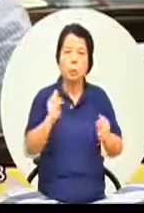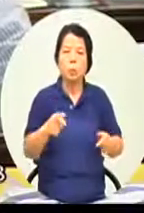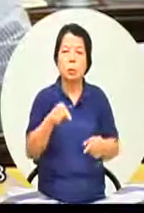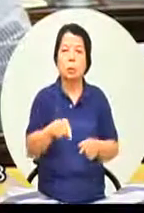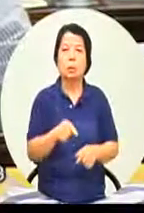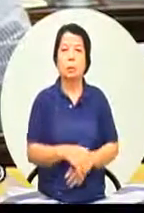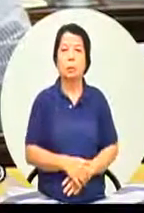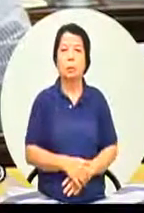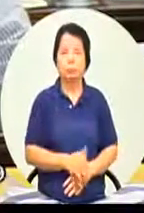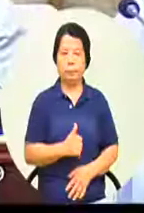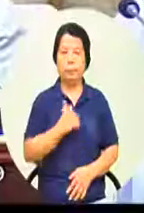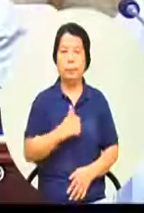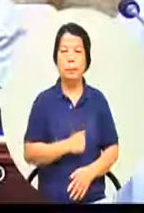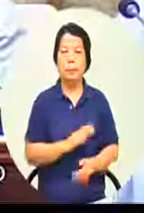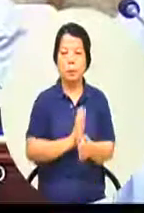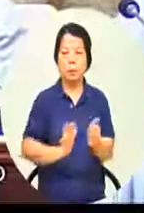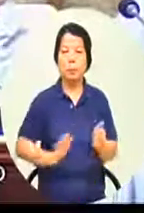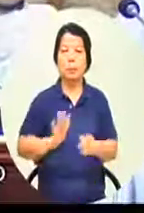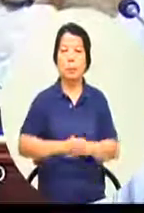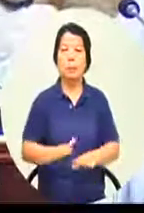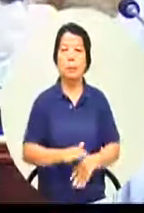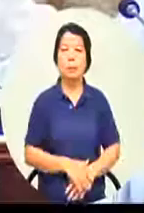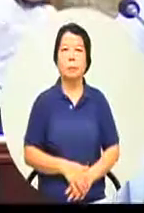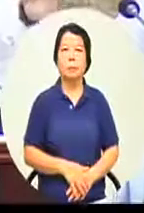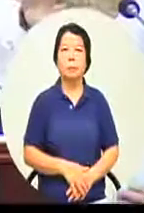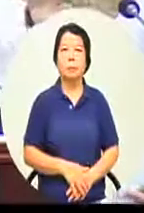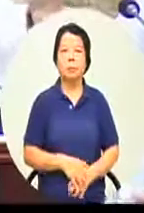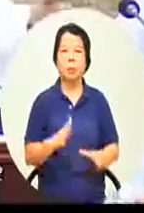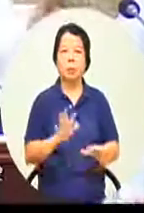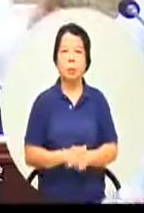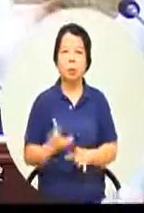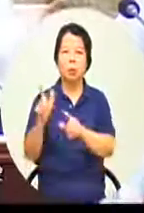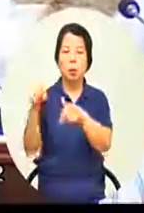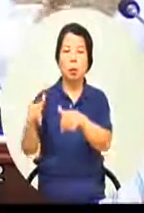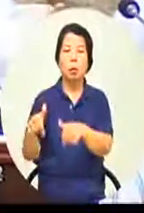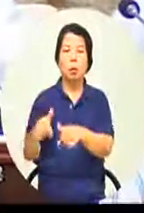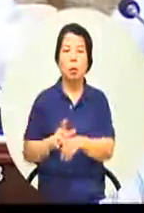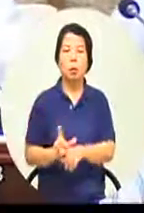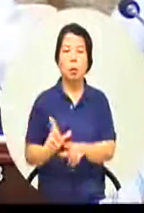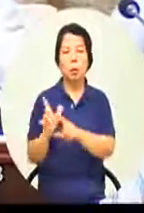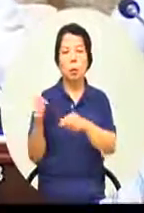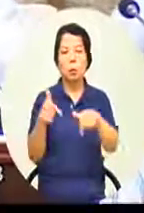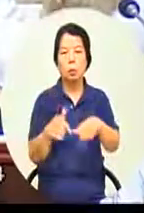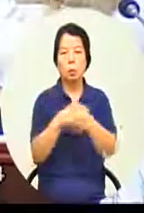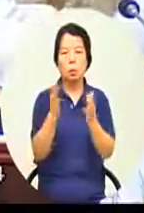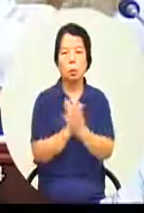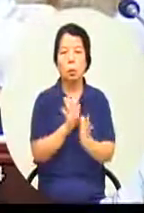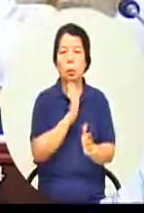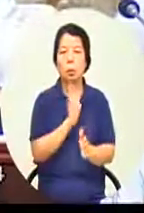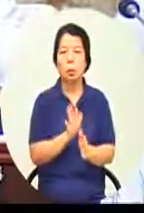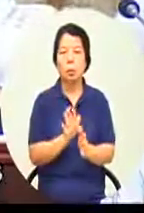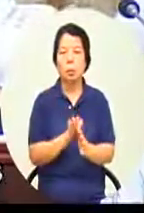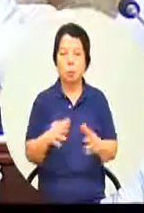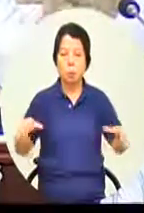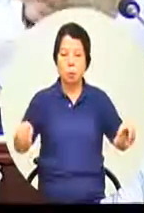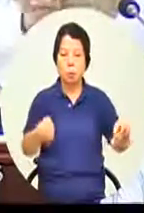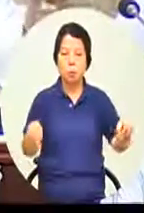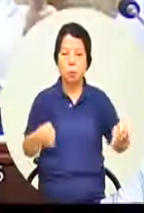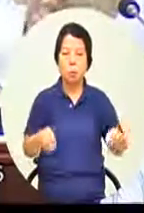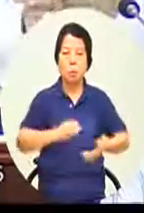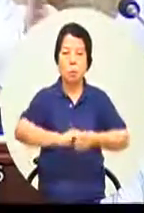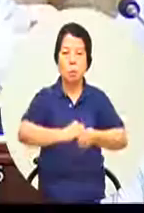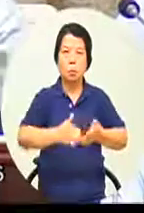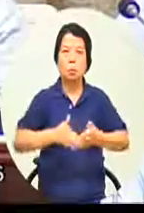思啊？ 确实会受到影响，因为我们在东西两端的时候，这一段里面，那这两段的时候，我们都必须用